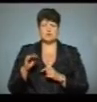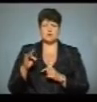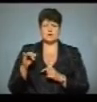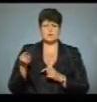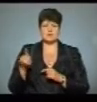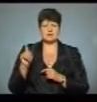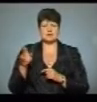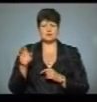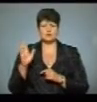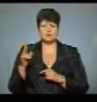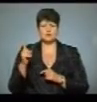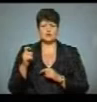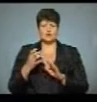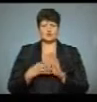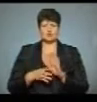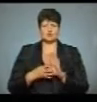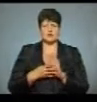буде 199.